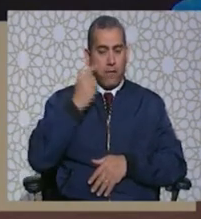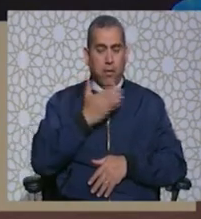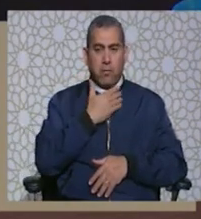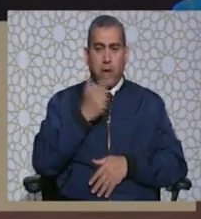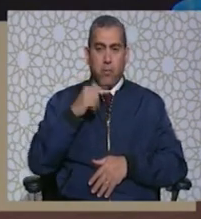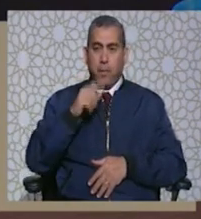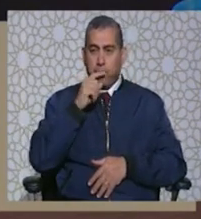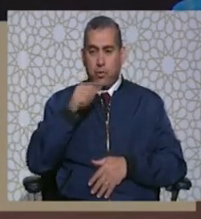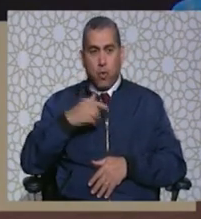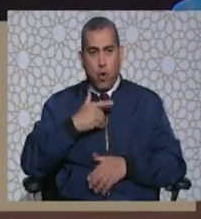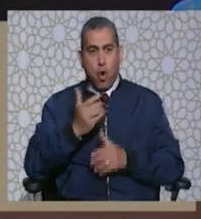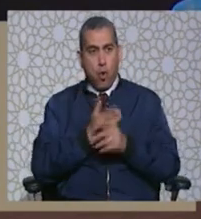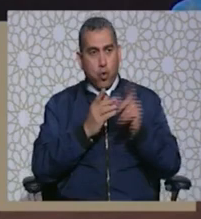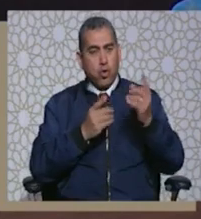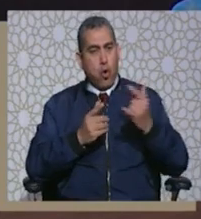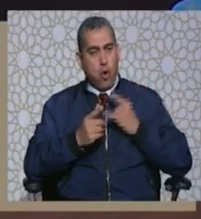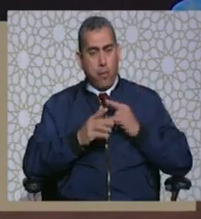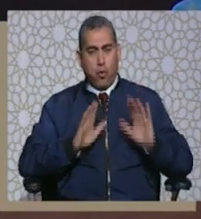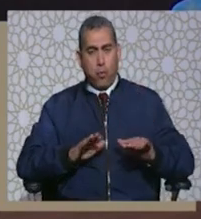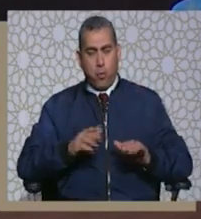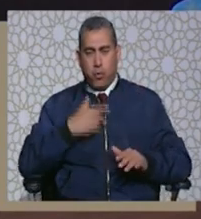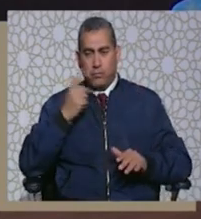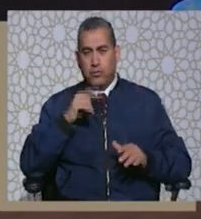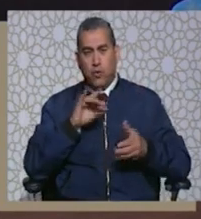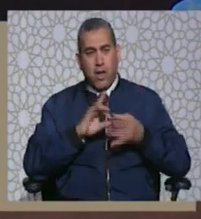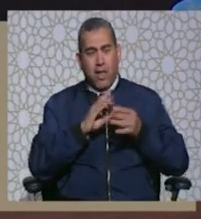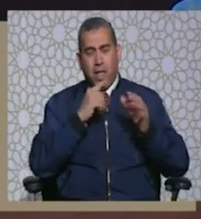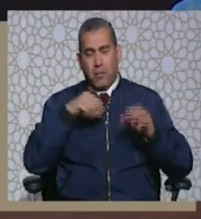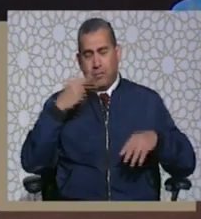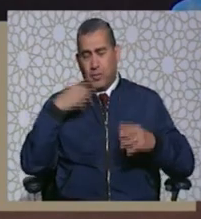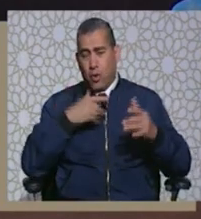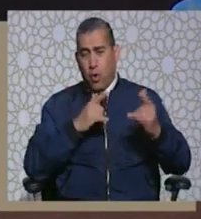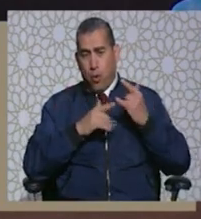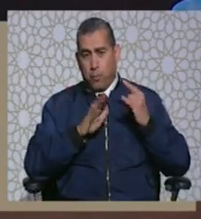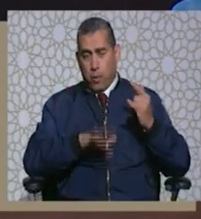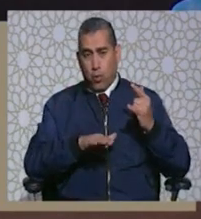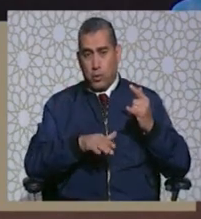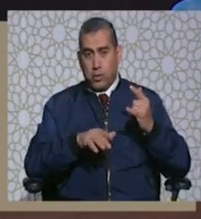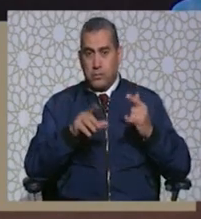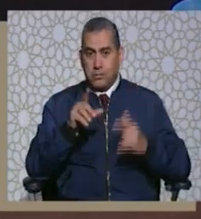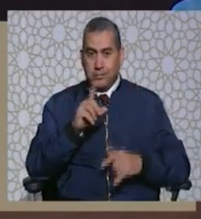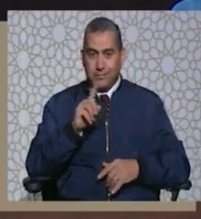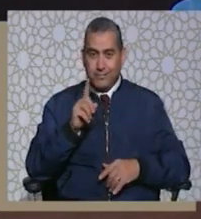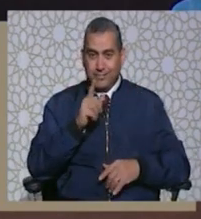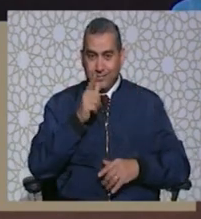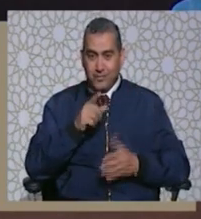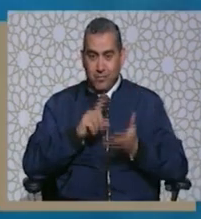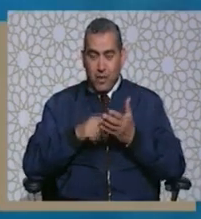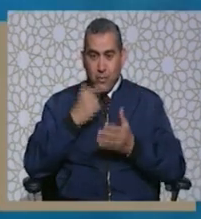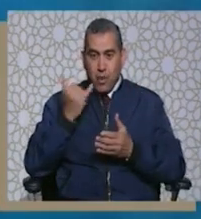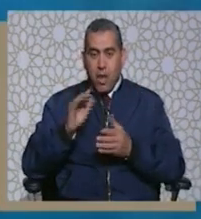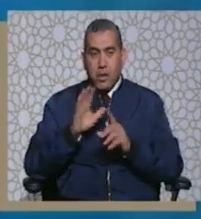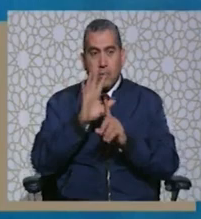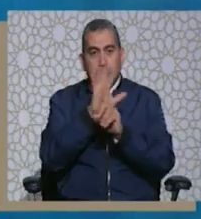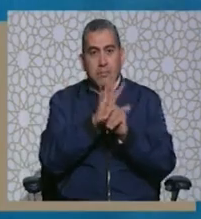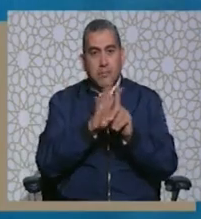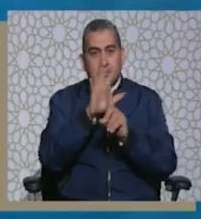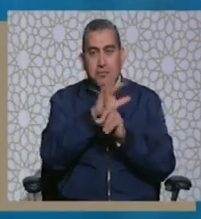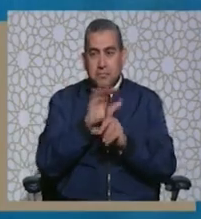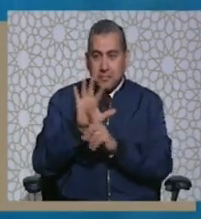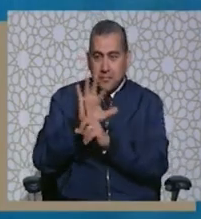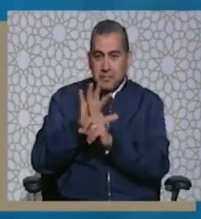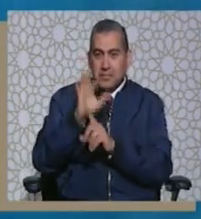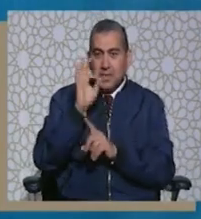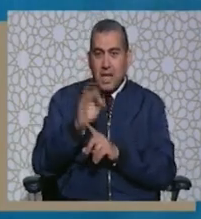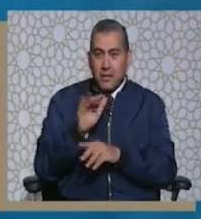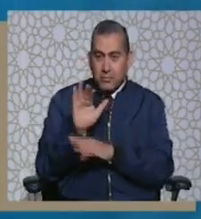جوزها حبه في قلبه حبه في قلبه مش هيتاثر ابدا لو هي مش مهتمه هيكون زي ما